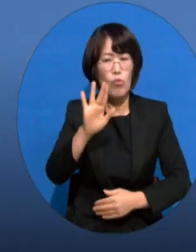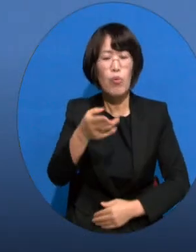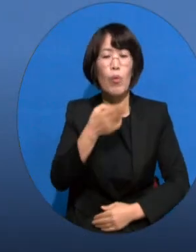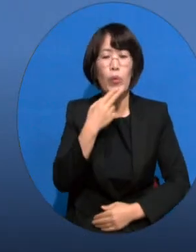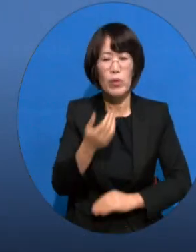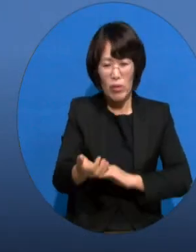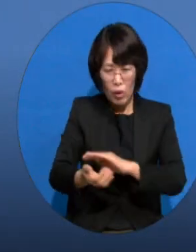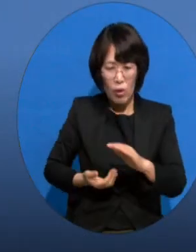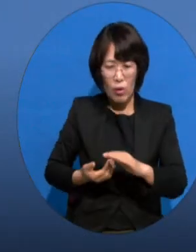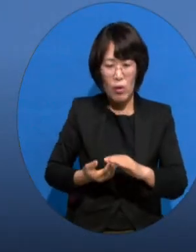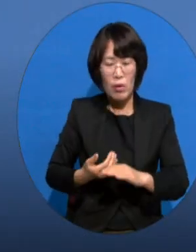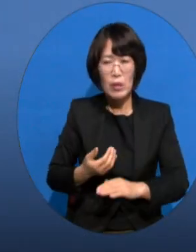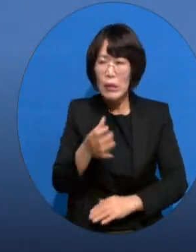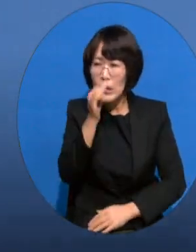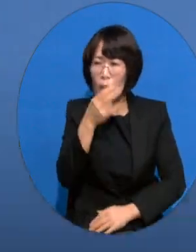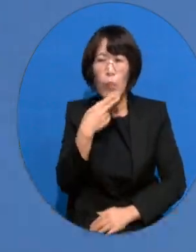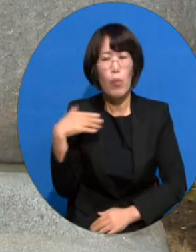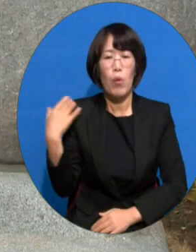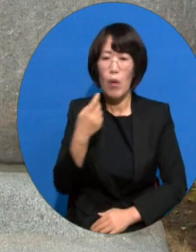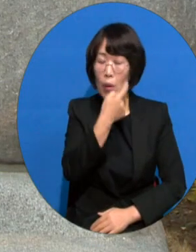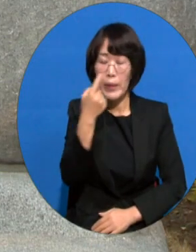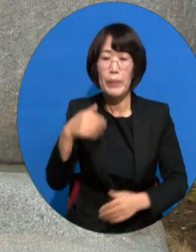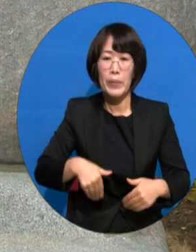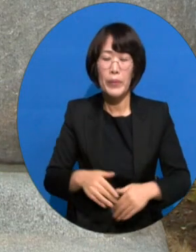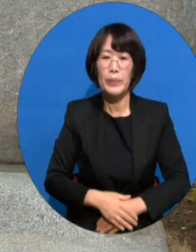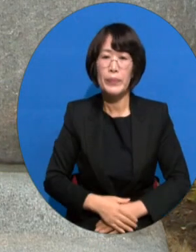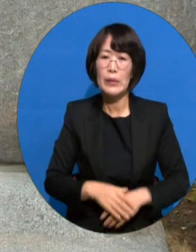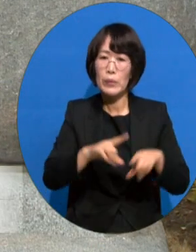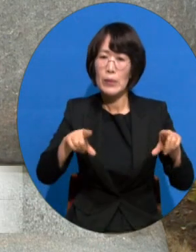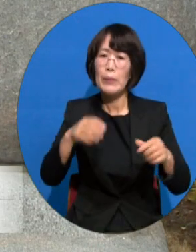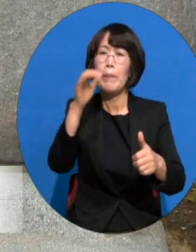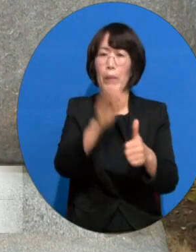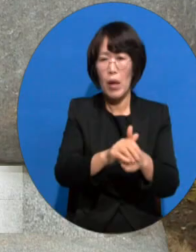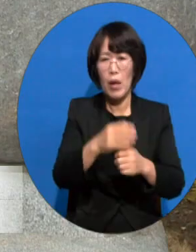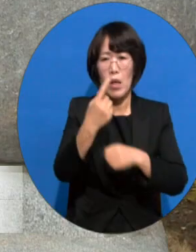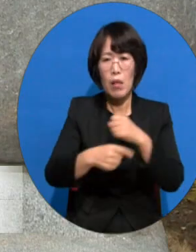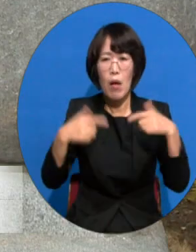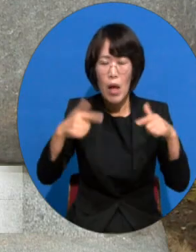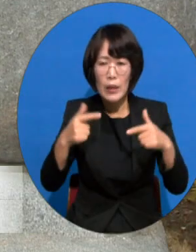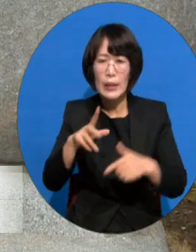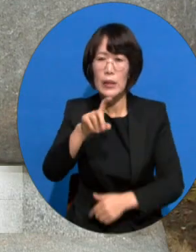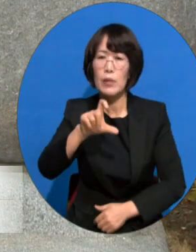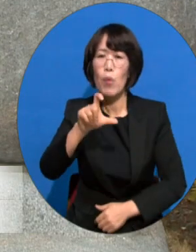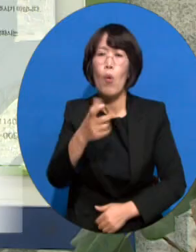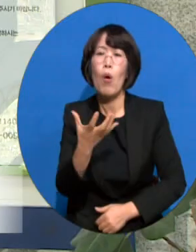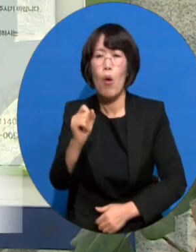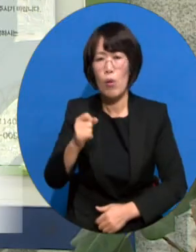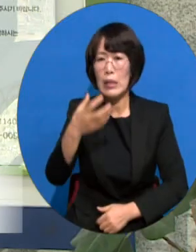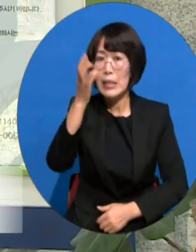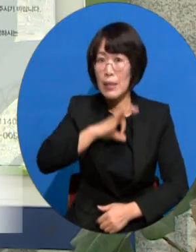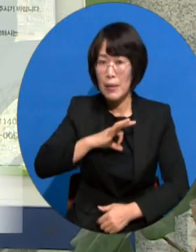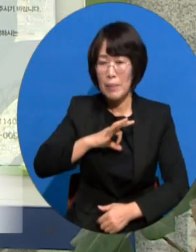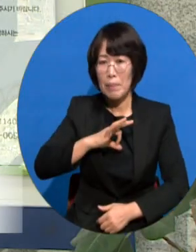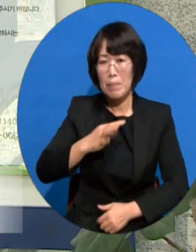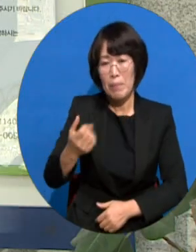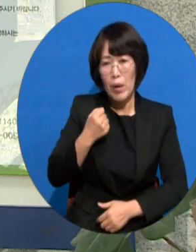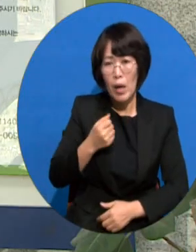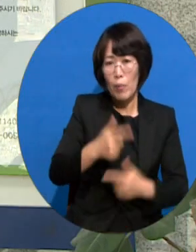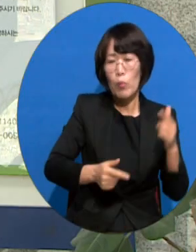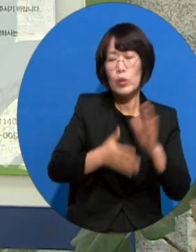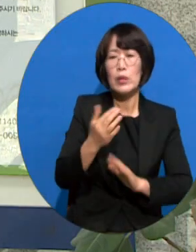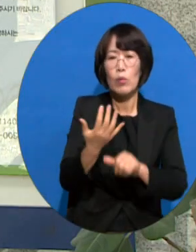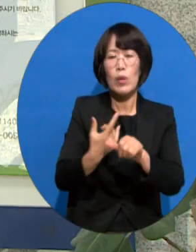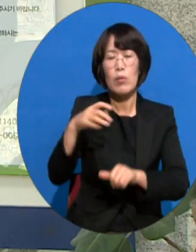건에 대해서는 확인을 해봐야 될 것 같아요. 민간에 맡겨져 해마다 평균 15억 원씩 수익이 발생 중인 목포시